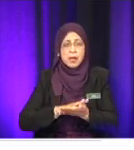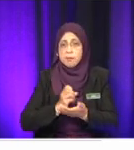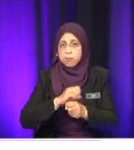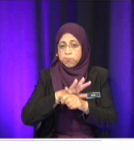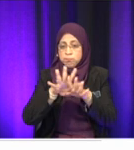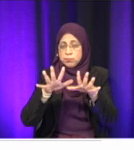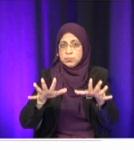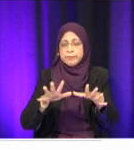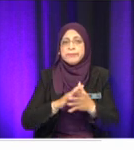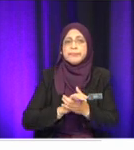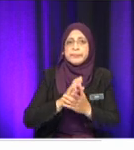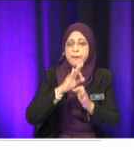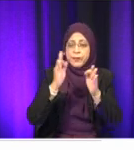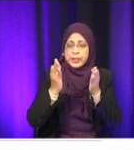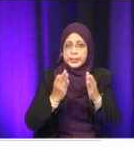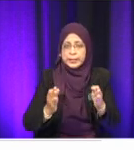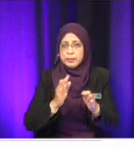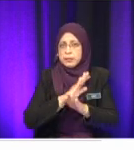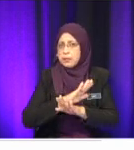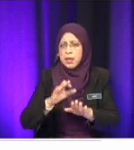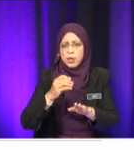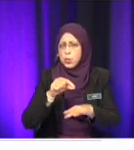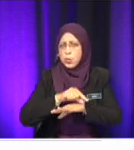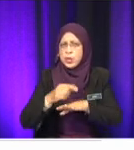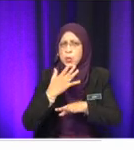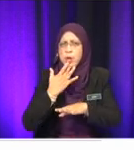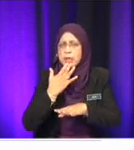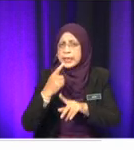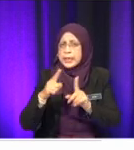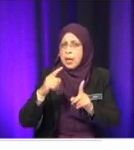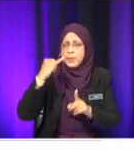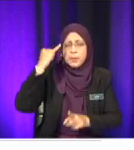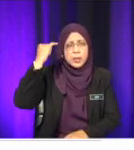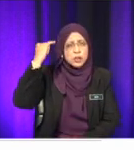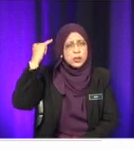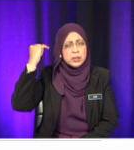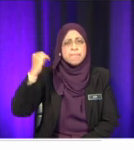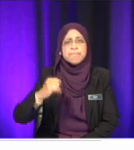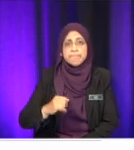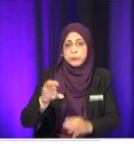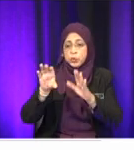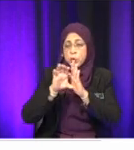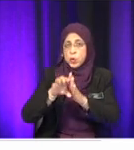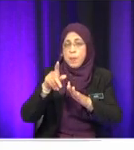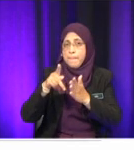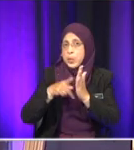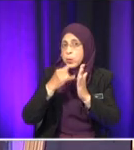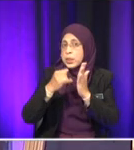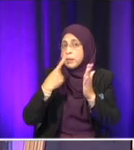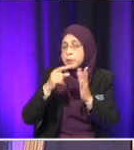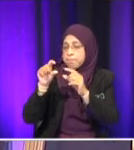menitikberatkan pengguna warna lebih fokus kepada imajinasi contoh pelukis adalah saldo Dali